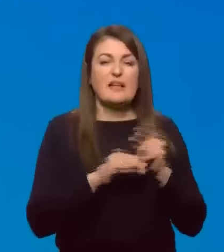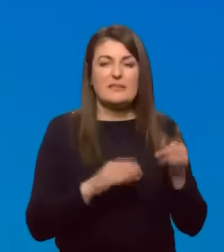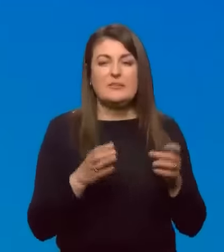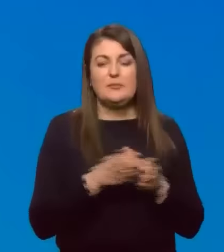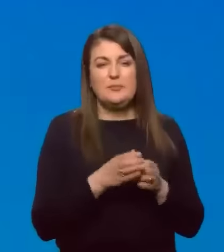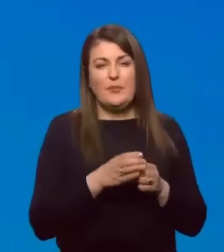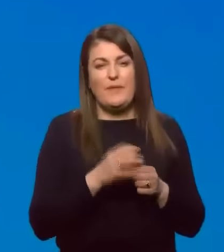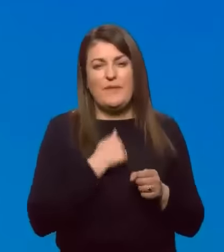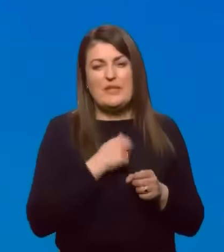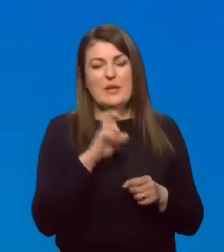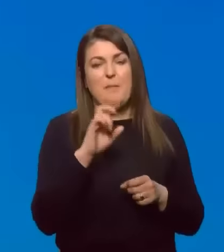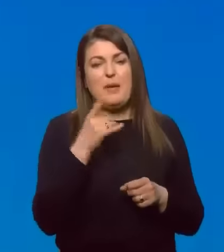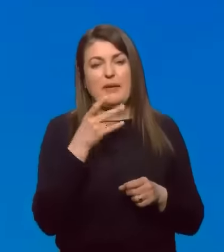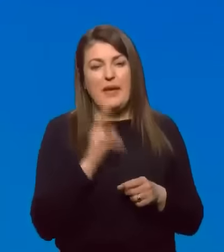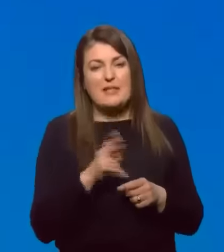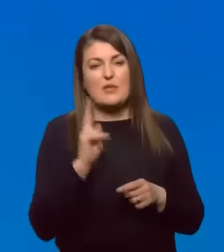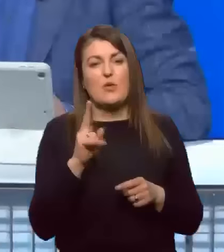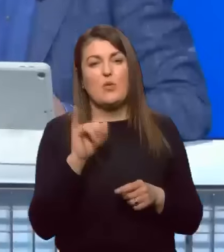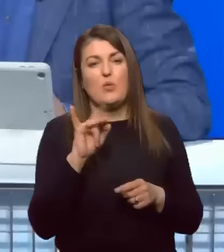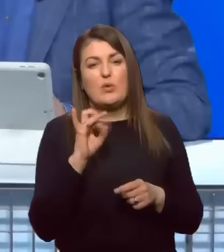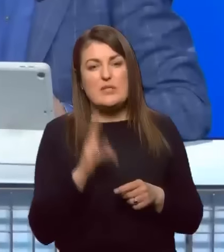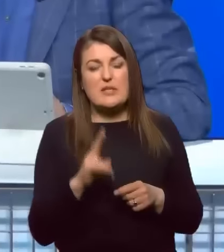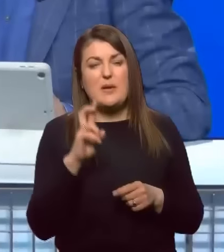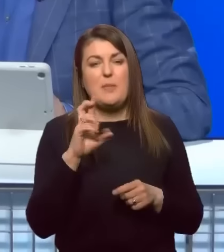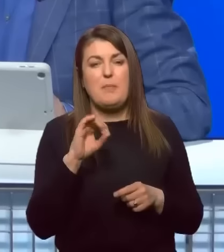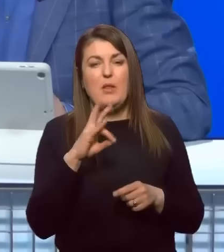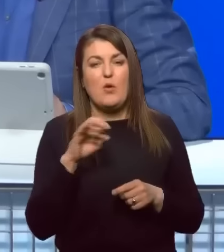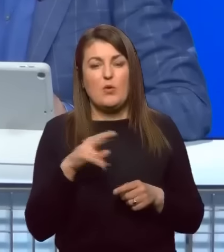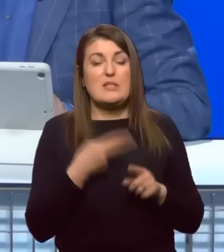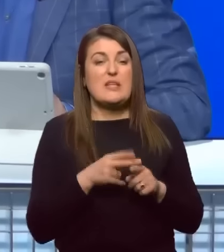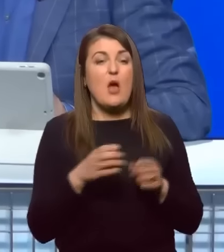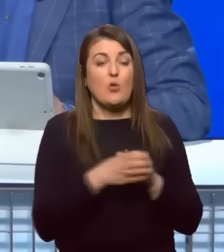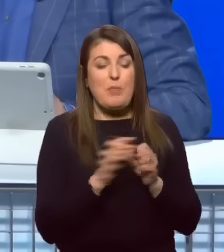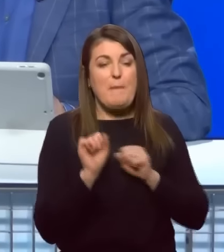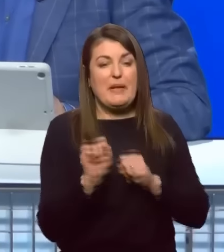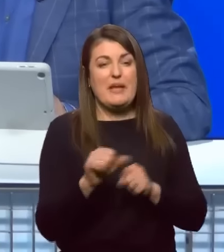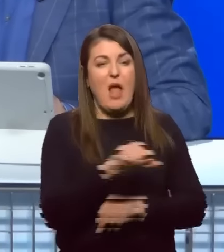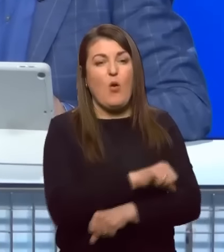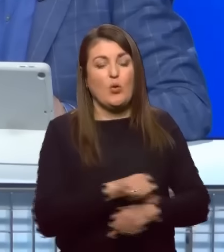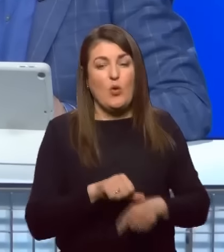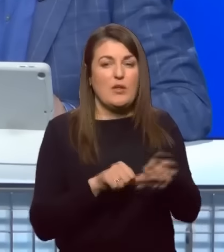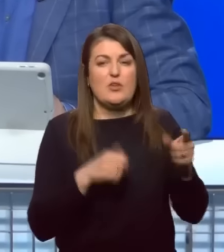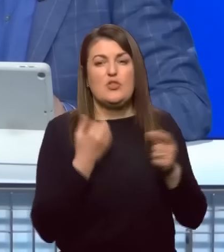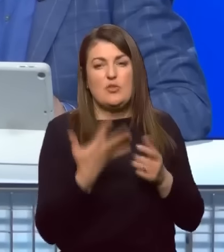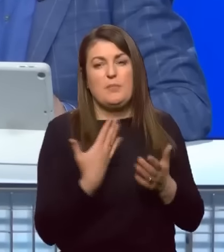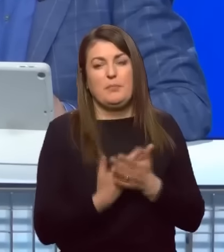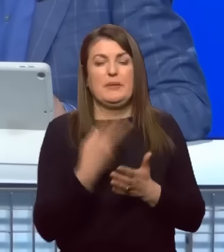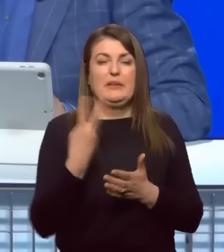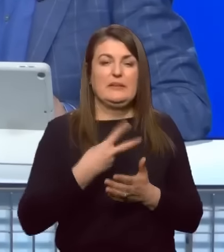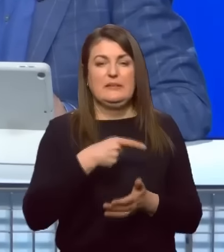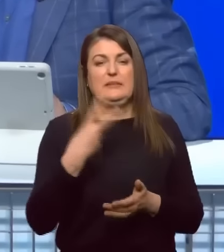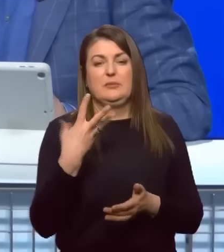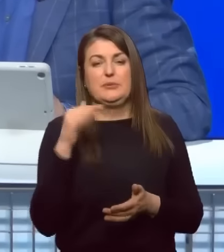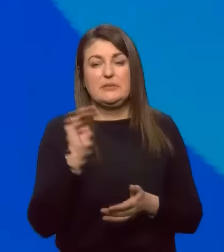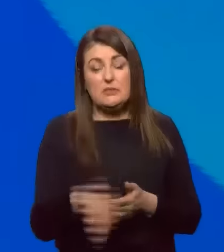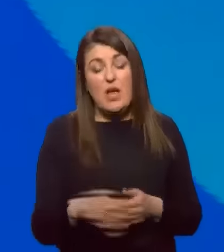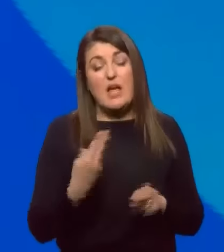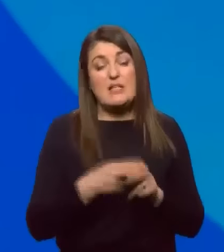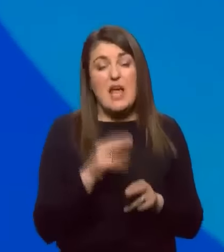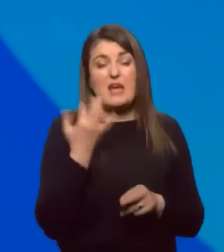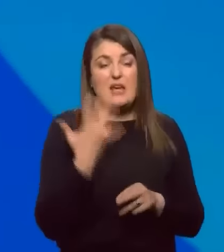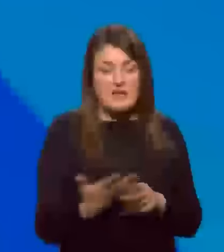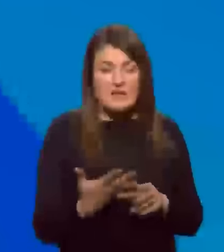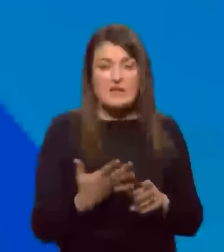військ «Брянськ», «Курськ», «Бєлгород». Це групи прикриття кордону. Їх чисельність приблизно 30-35 тисяч, і саме ця